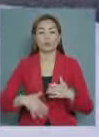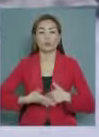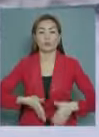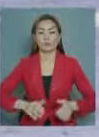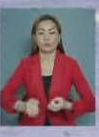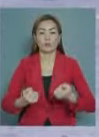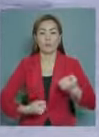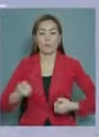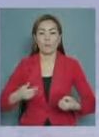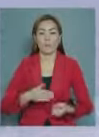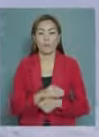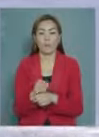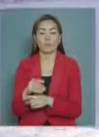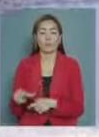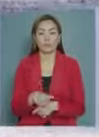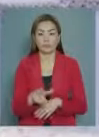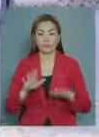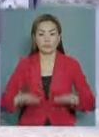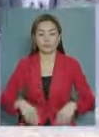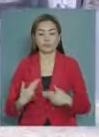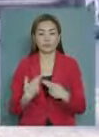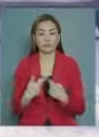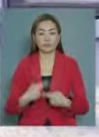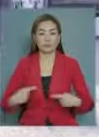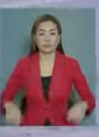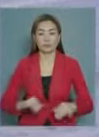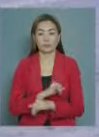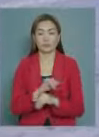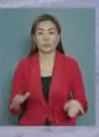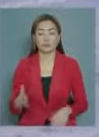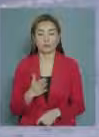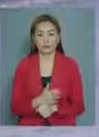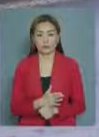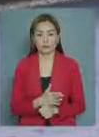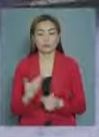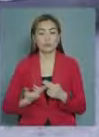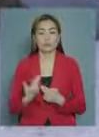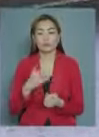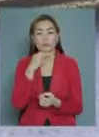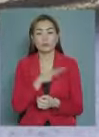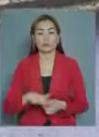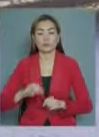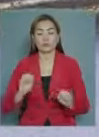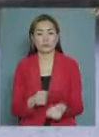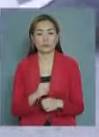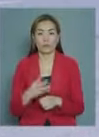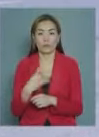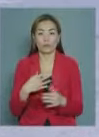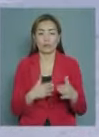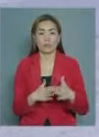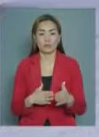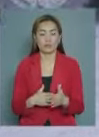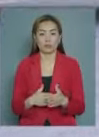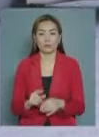көшелерді көлікпен аралап шықсаңыз, жол үстіне қойылған кедергілердің санынан жаңылысасыз. Кедергісі көп жерде жылдамдықты 40-тан асыра